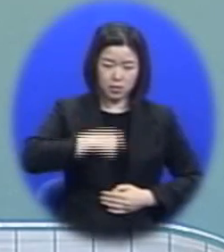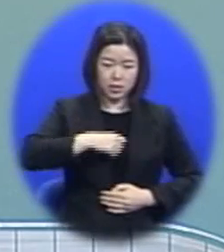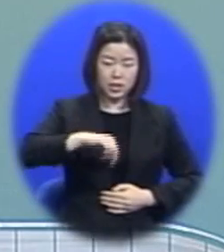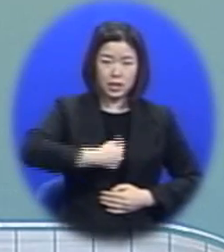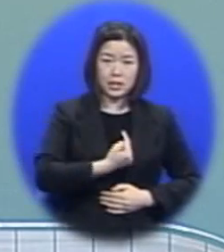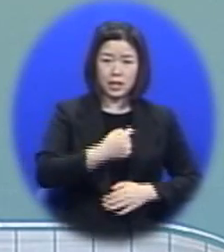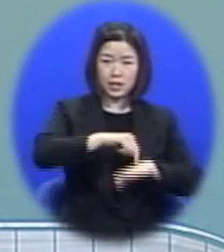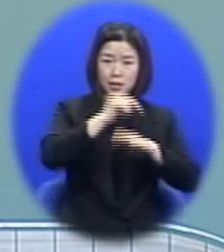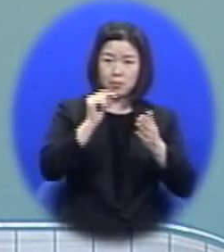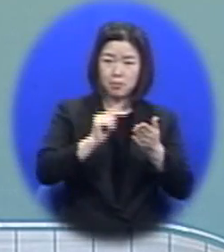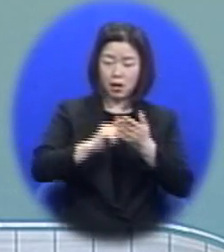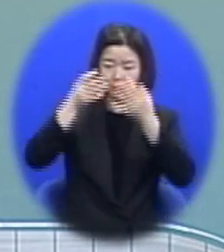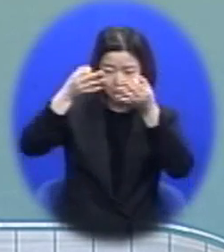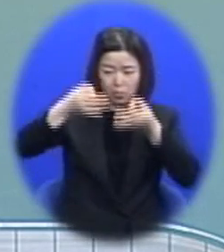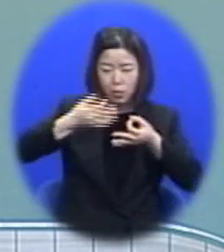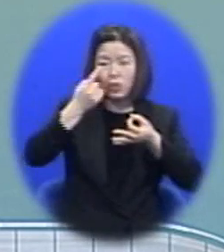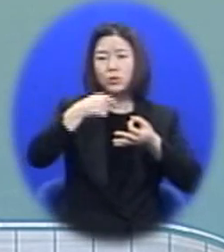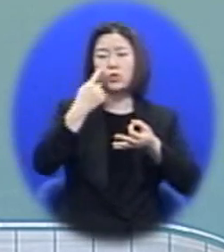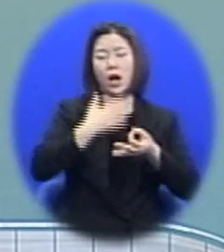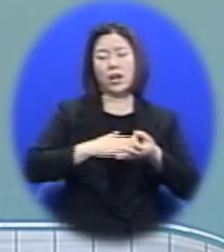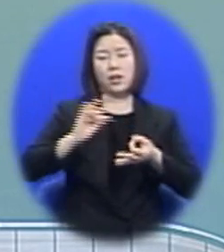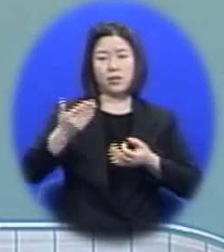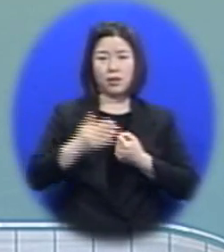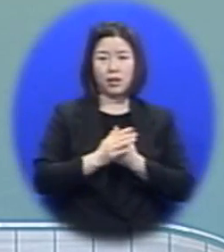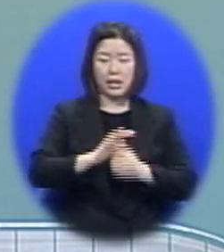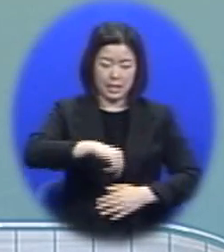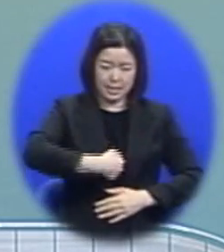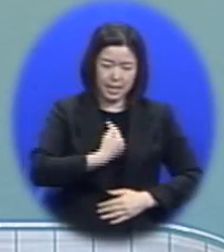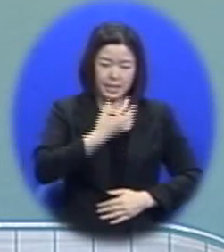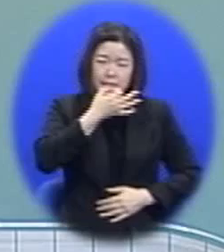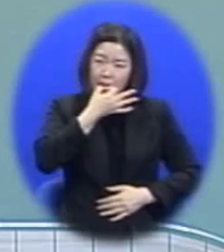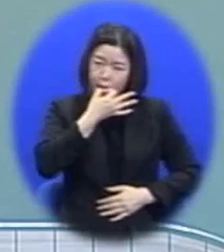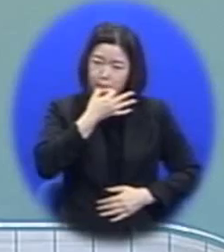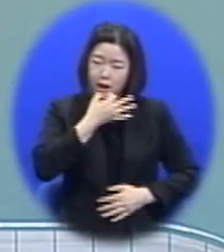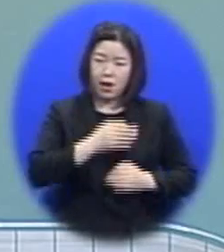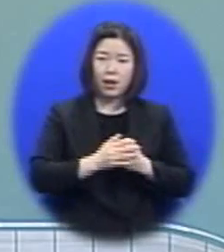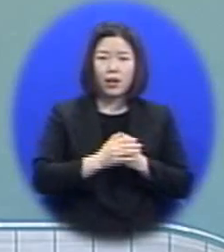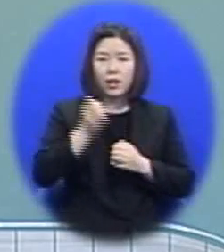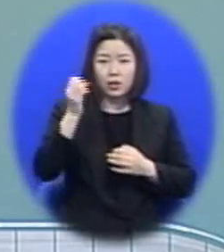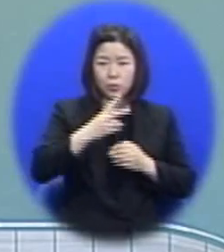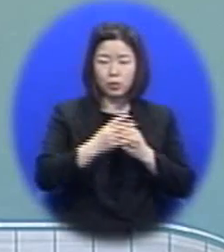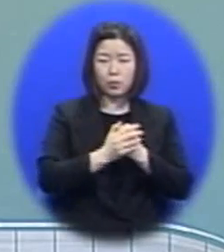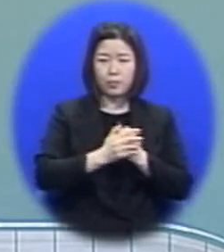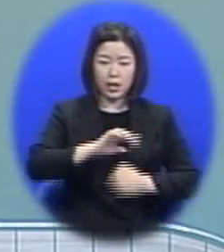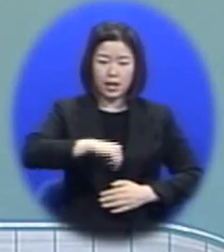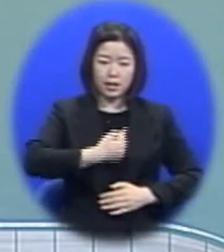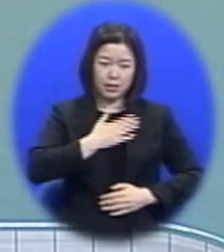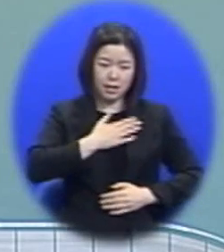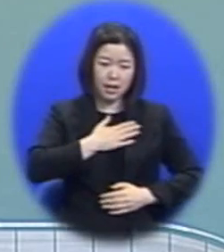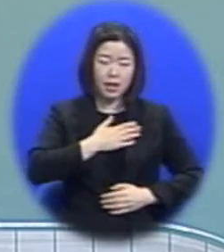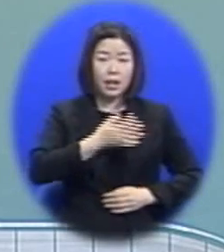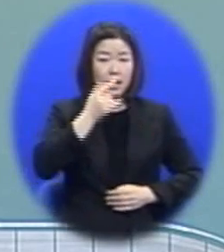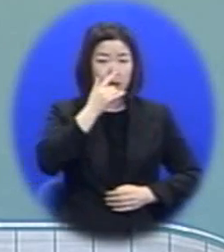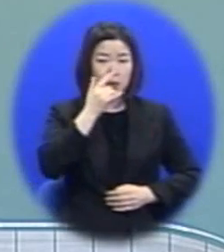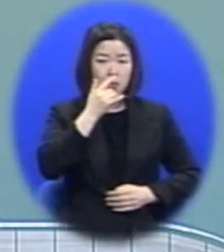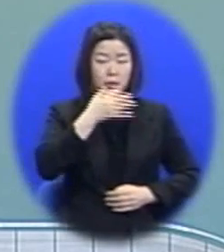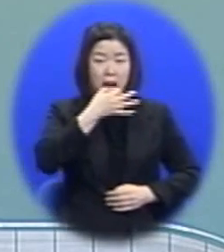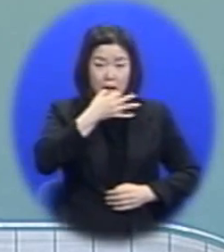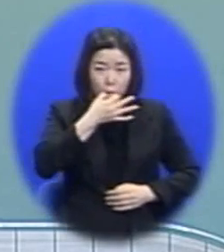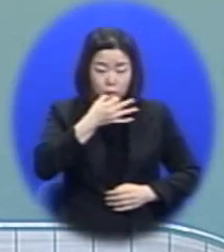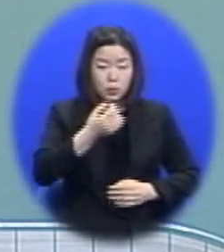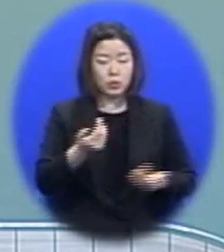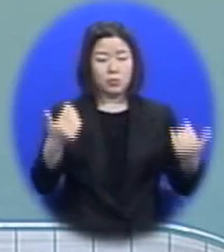마음을 돌아볼 줄 알아야 됩니다 부모 자신의 욕망 부모 자신의 욕구 충족을 위해서 자녀들에게